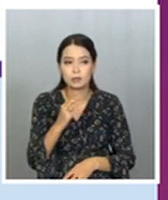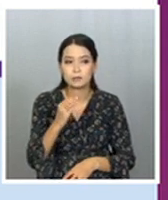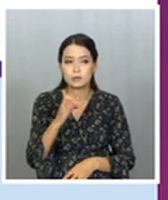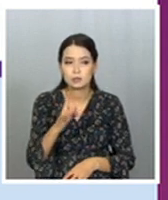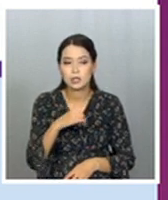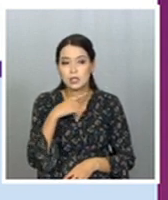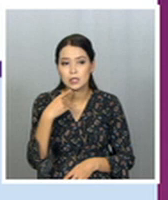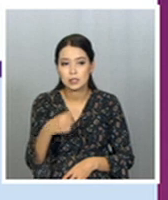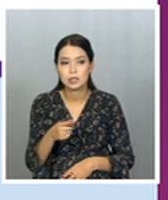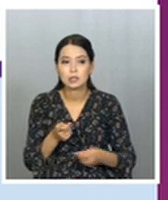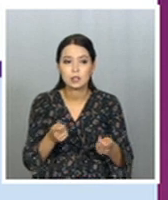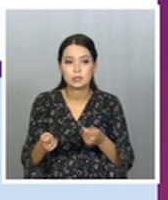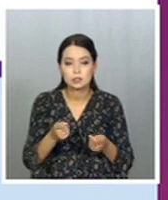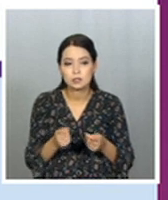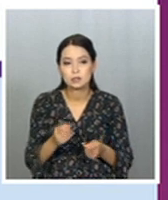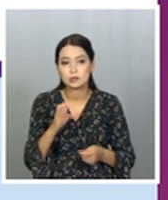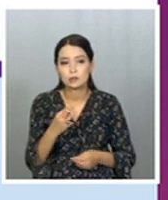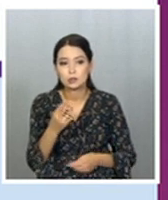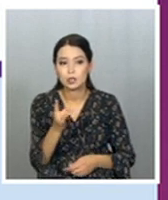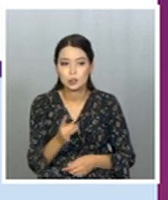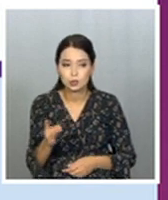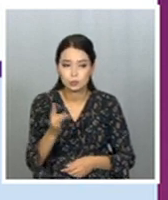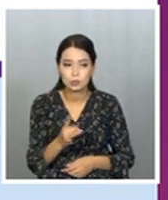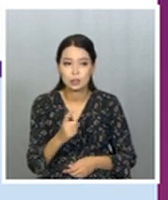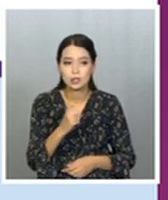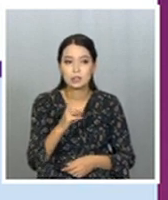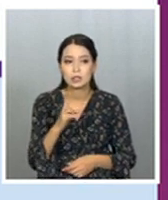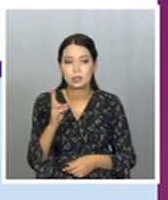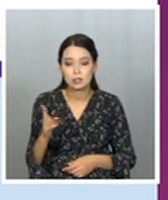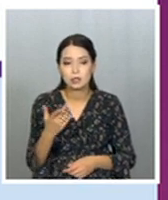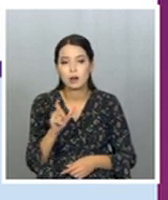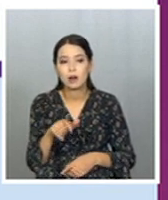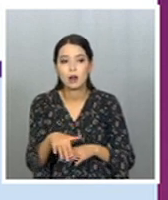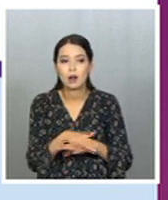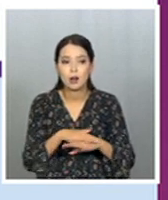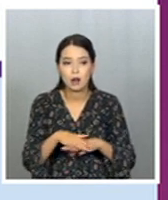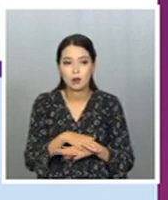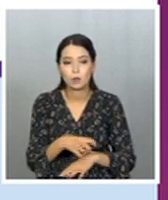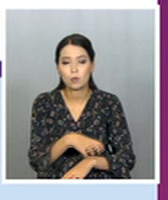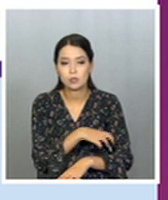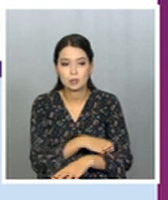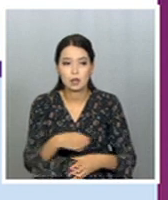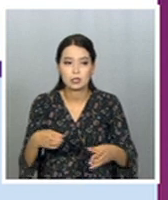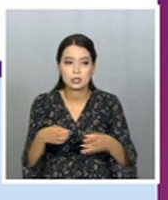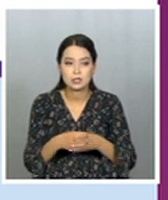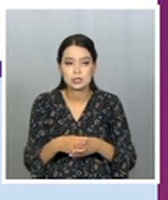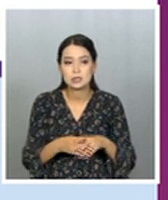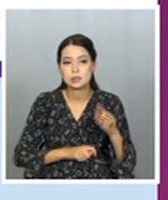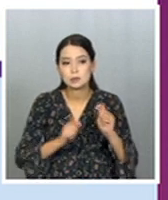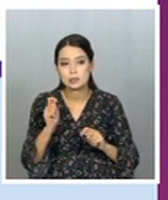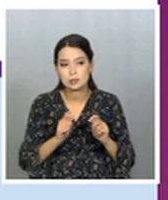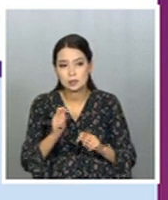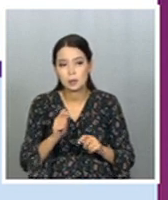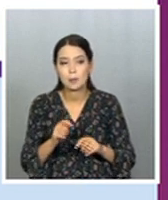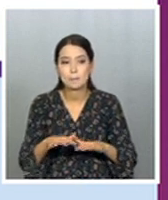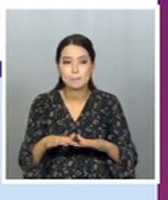кеңестік федеративтік социалистік республикасы. ХКК – Халық комиссарлар кеңесі. СЕЗД – партия, кеңес